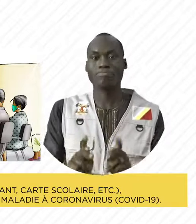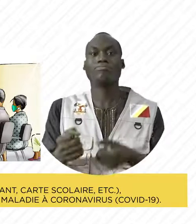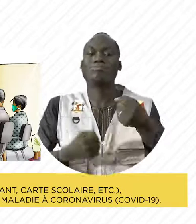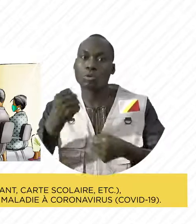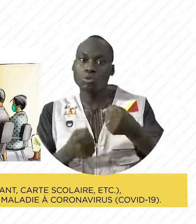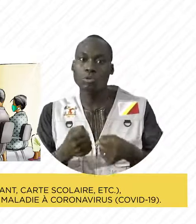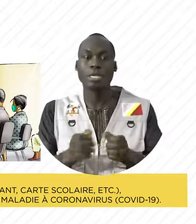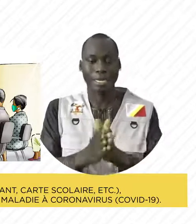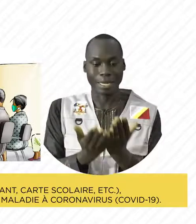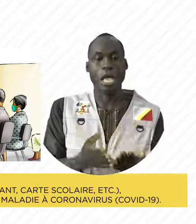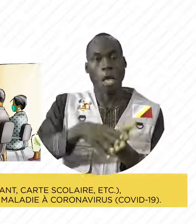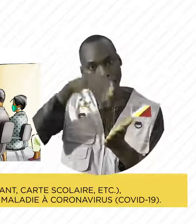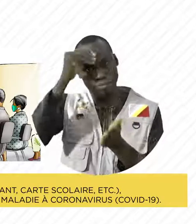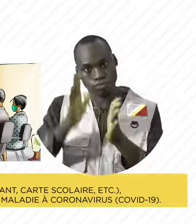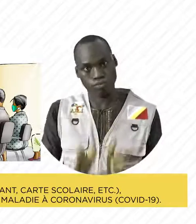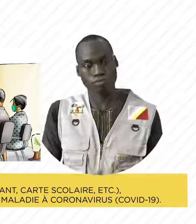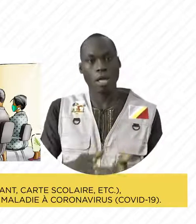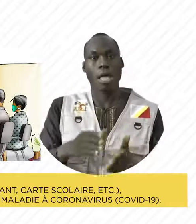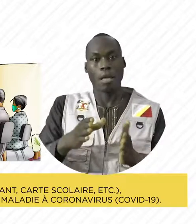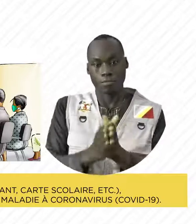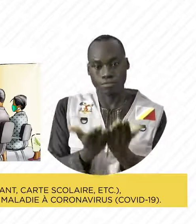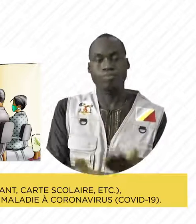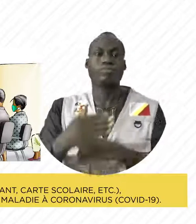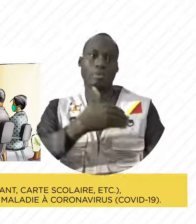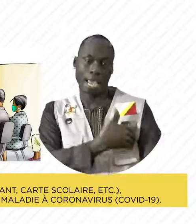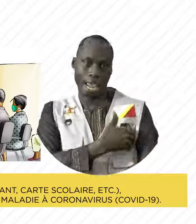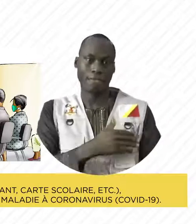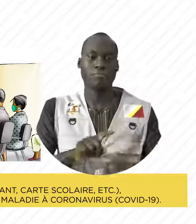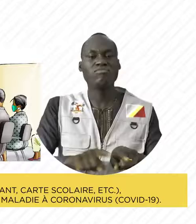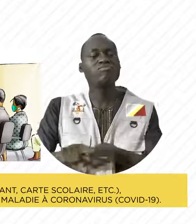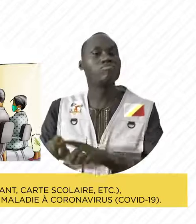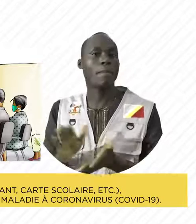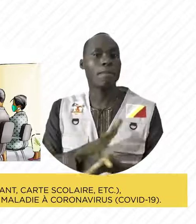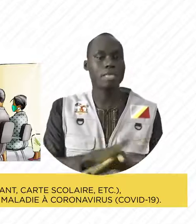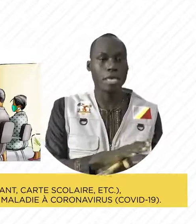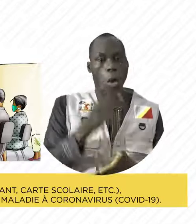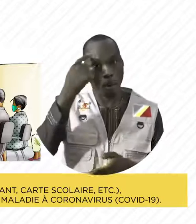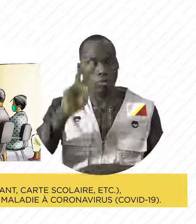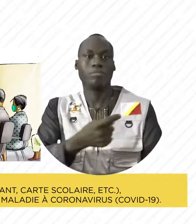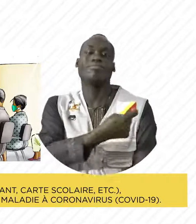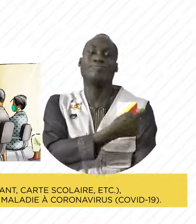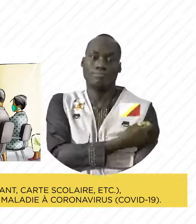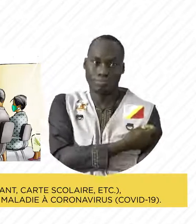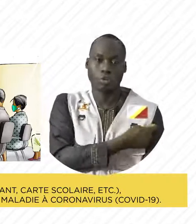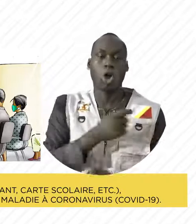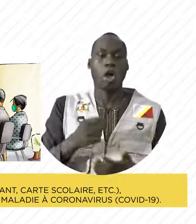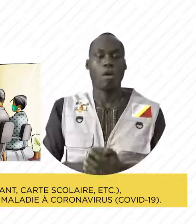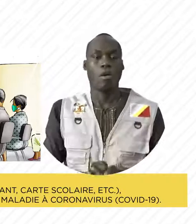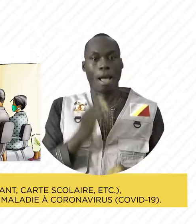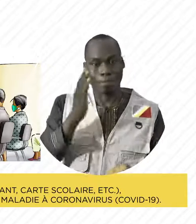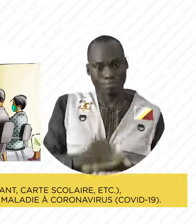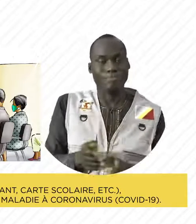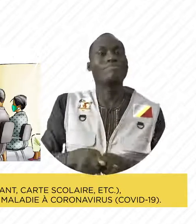conduire, carte d'étudiant, carte scolaire, etc., afin de recevoir votre dose de vaccin contre la maladie